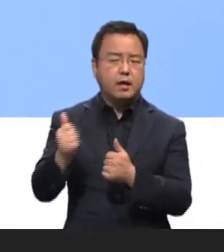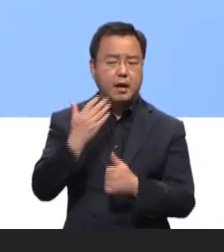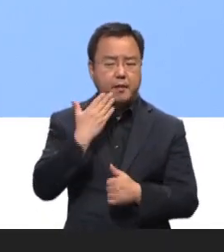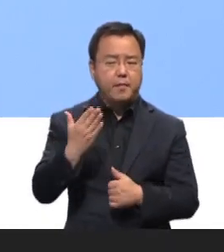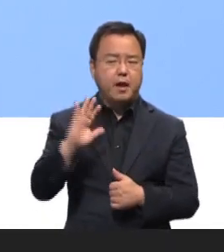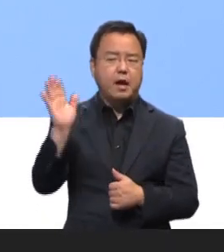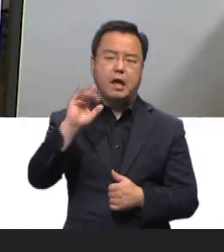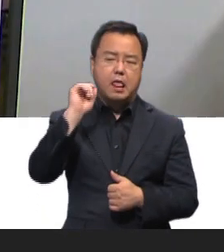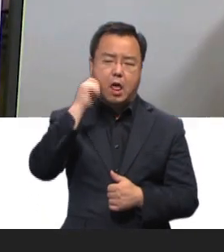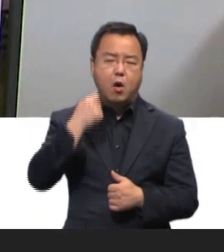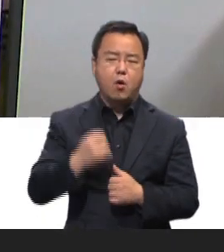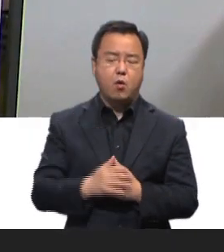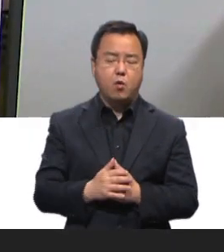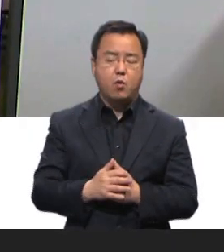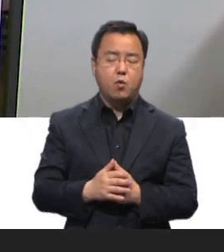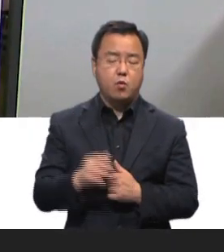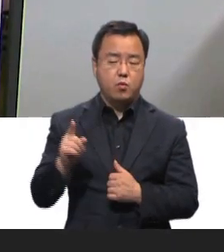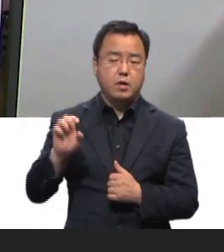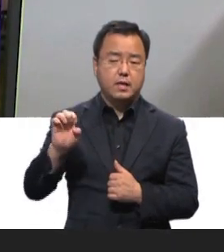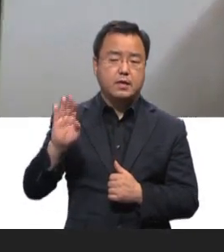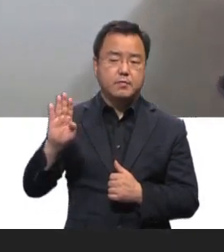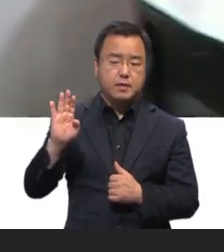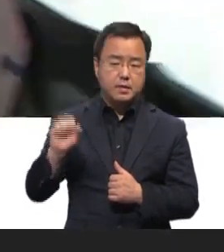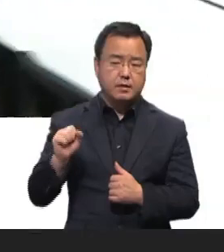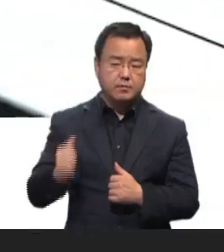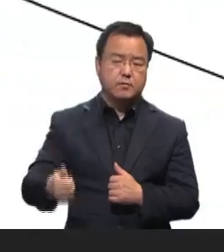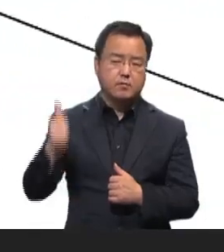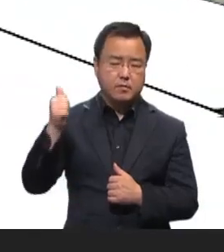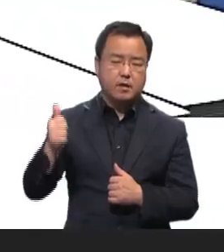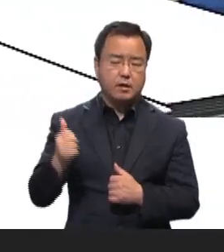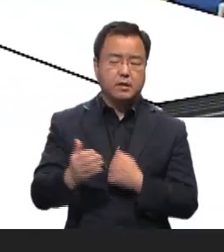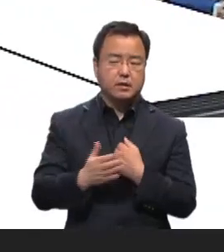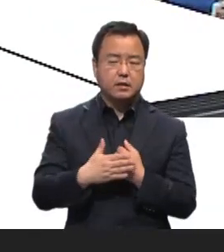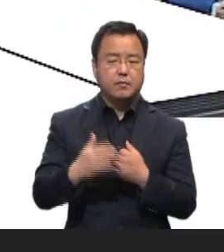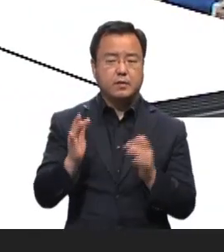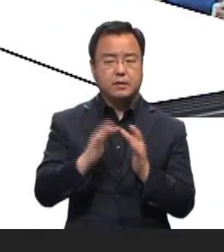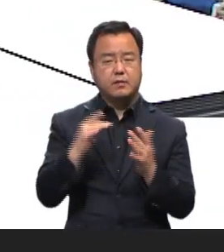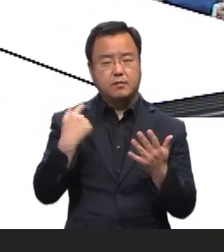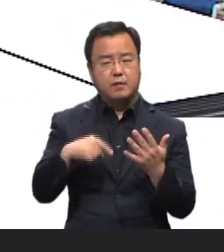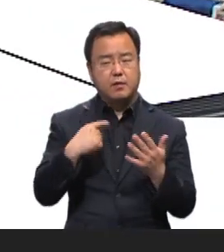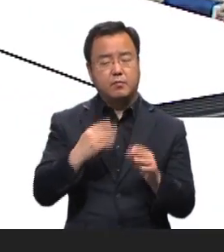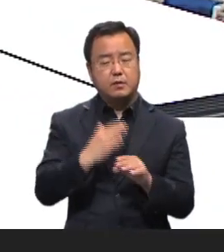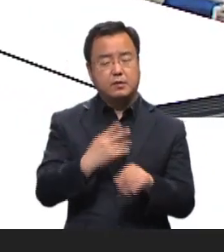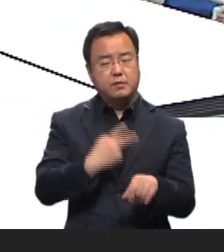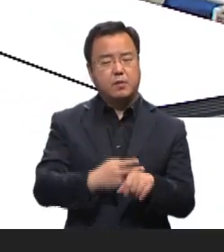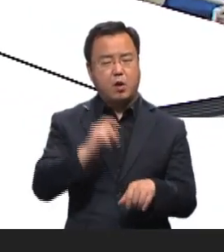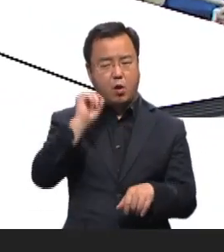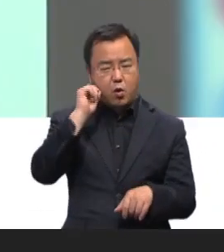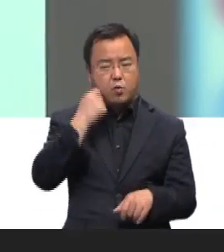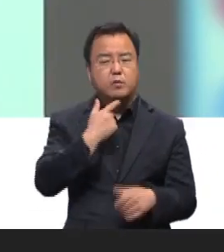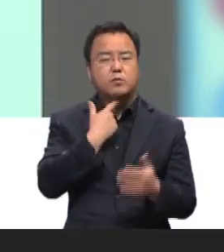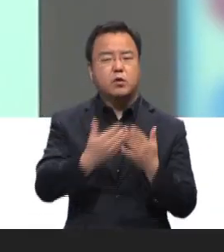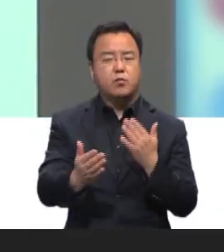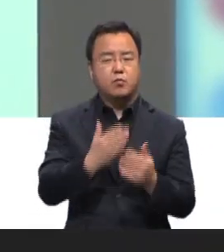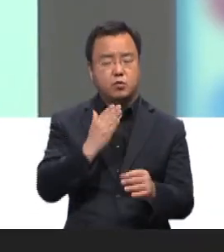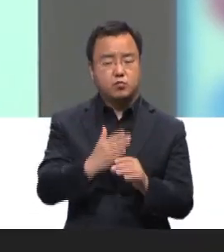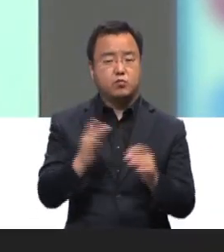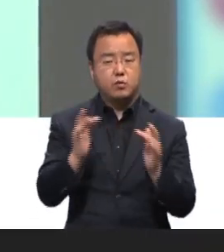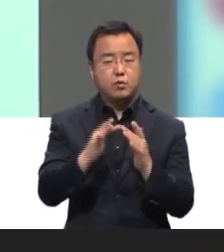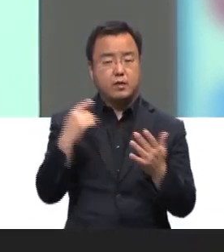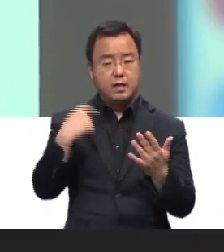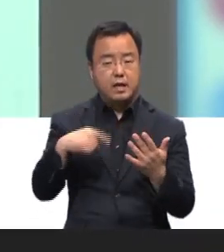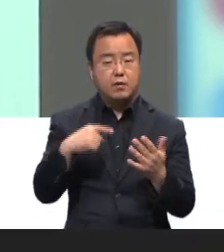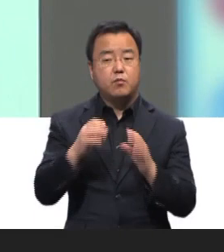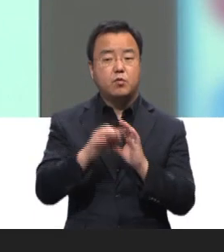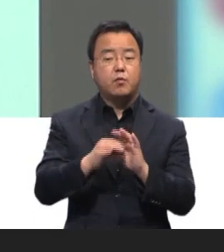하다 이런 점은 온라인 강의에서 좀 선생님께 일이 있긴 어떤 자괴감 같은 것이구요 근데 다만 온라인 강의를 통해서 학생들 한 명 한